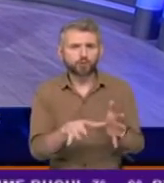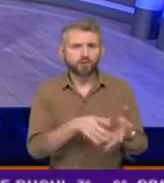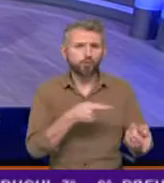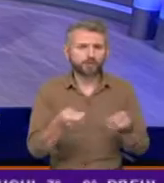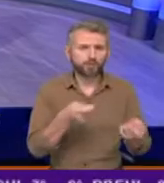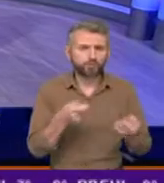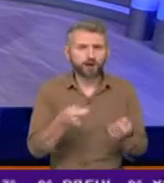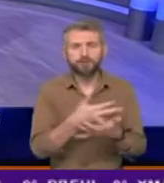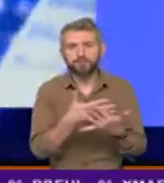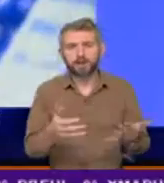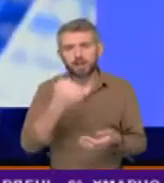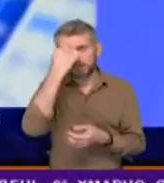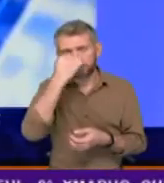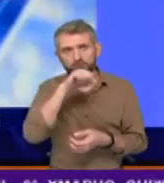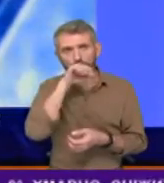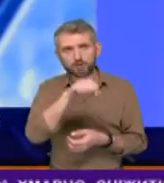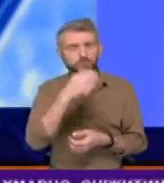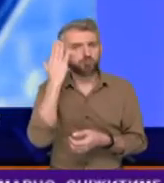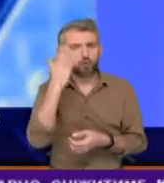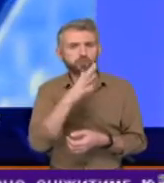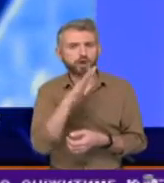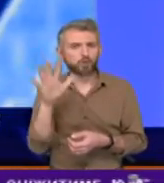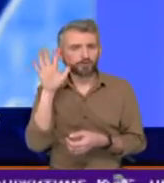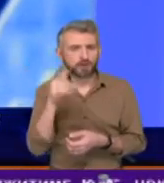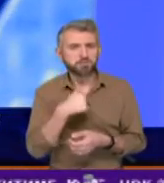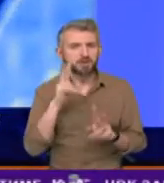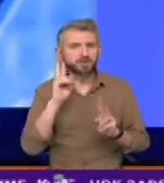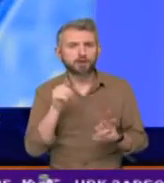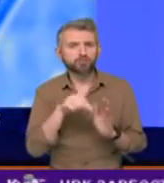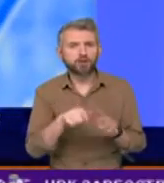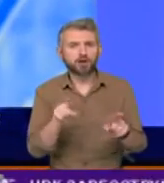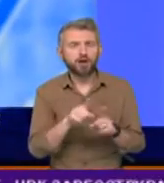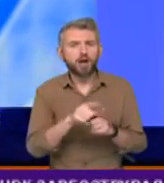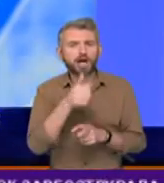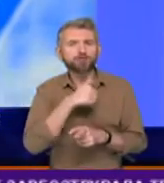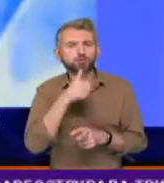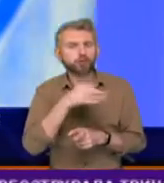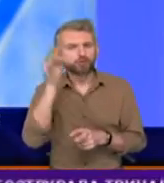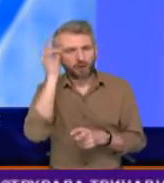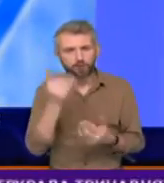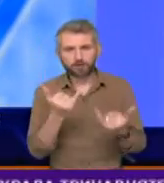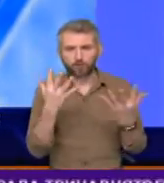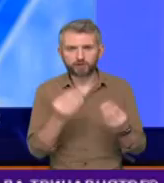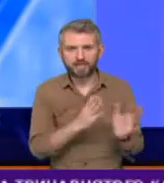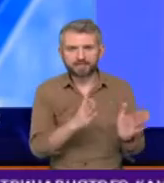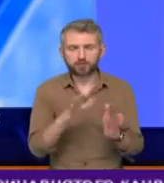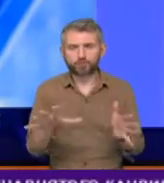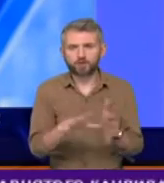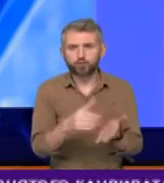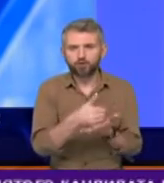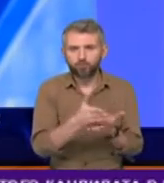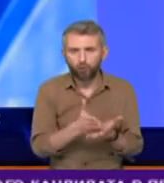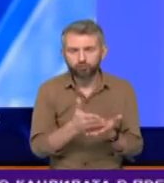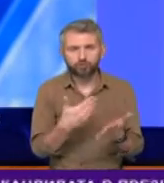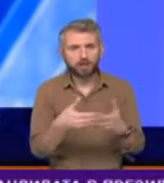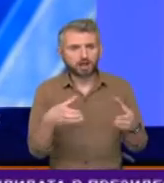про все. Єдине, дякувати Богу, от 5 років назад ми навіть не знали, що таке, тільки Естонію згадували. На сьогоднішній день система електронних послуг, того ж